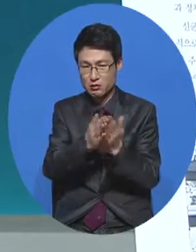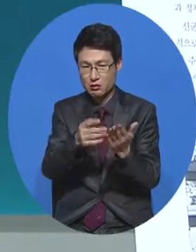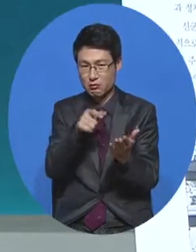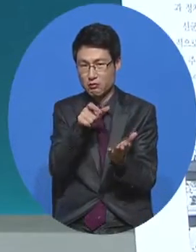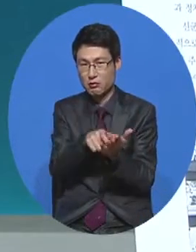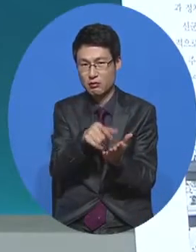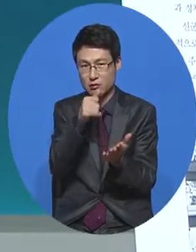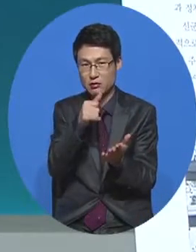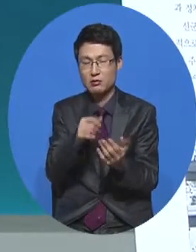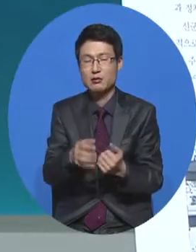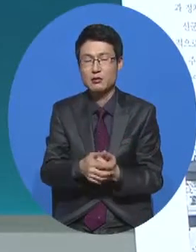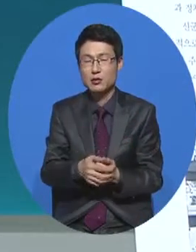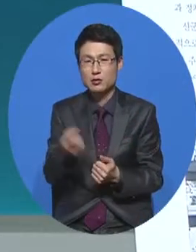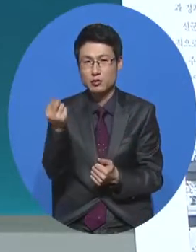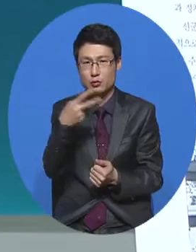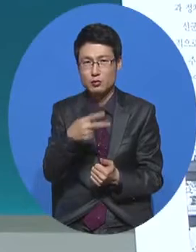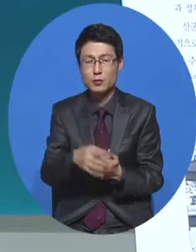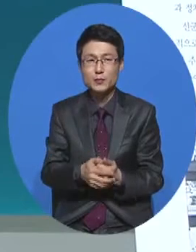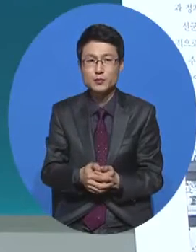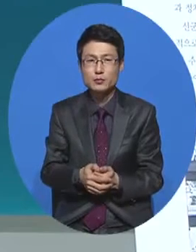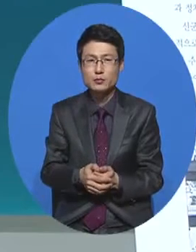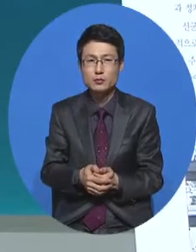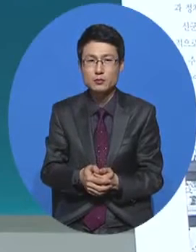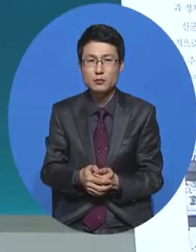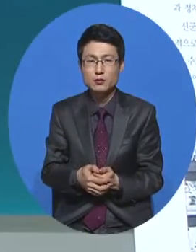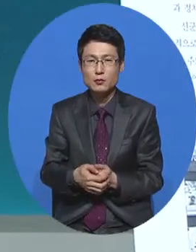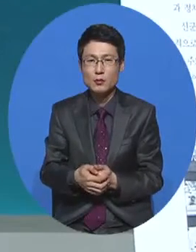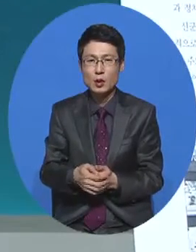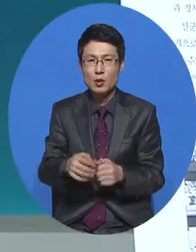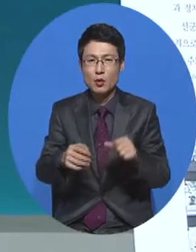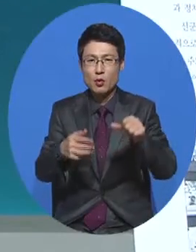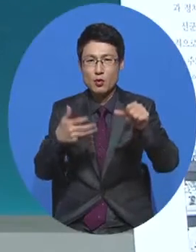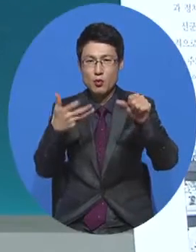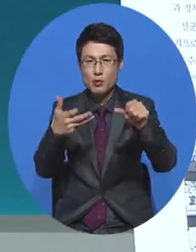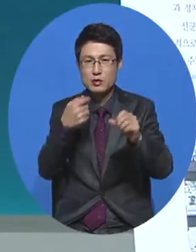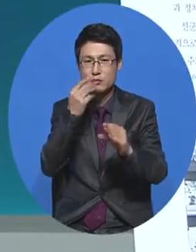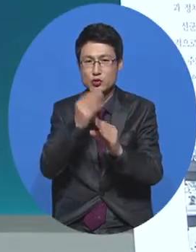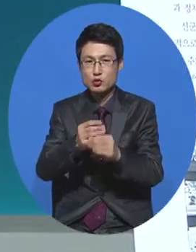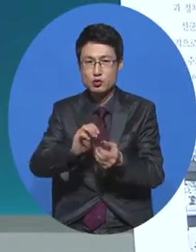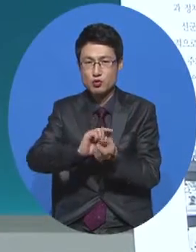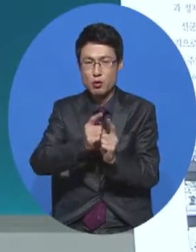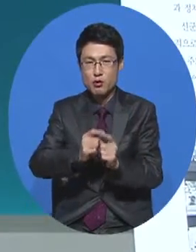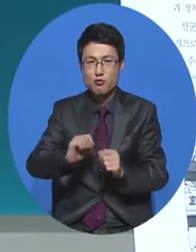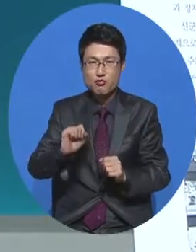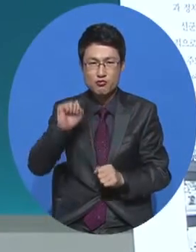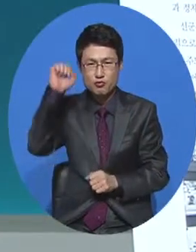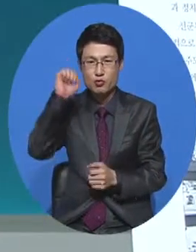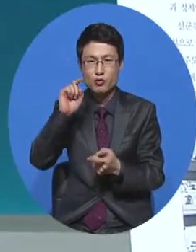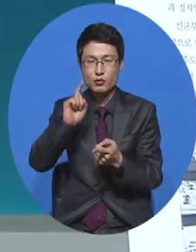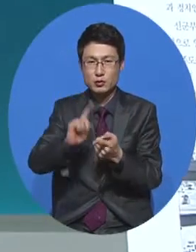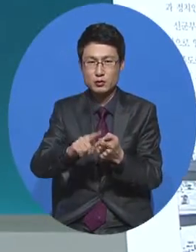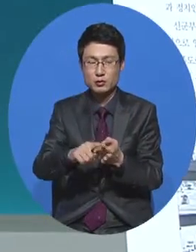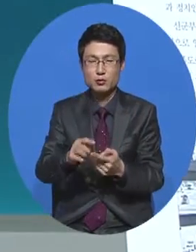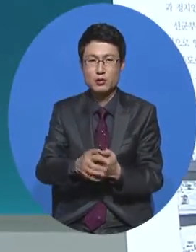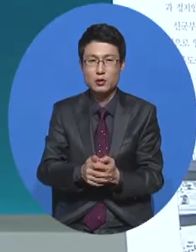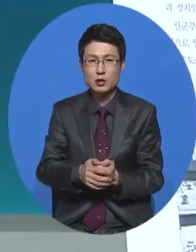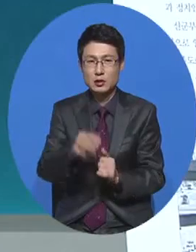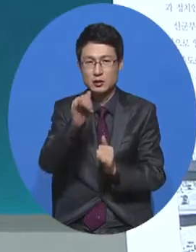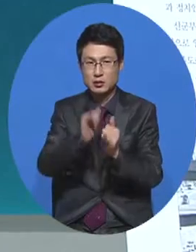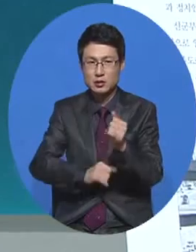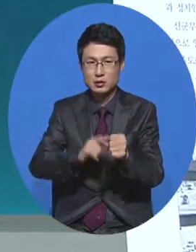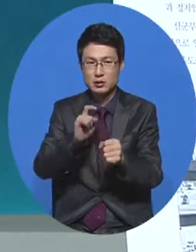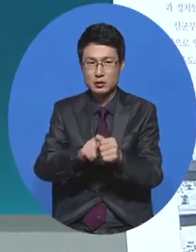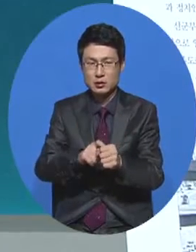계기였습니다 그리고 심지어는 5.18 민주화운동 관련 한 소설에서는 역사적